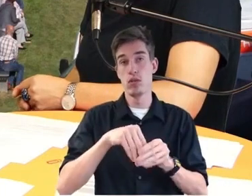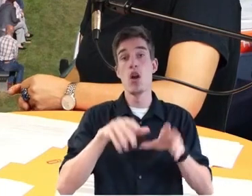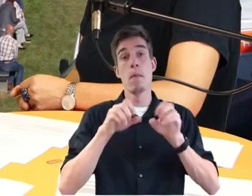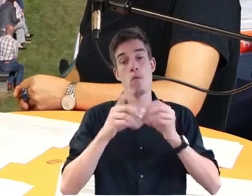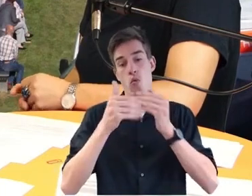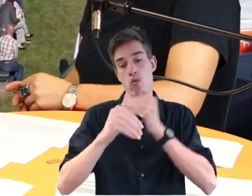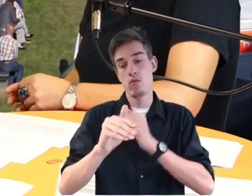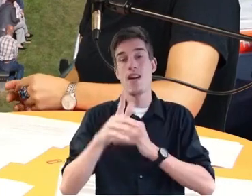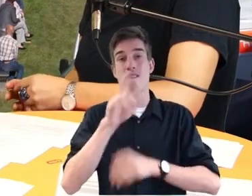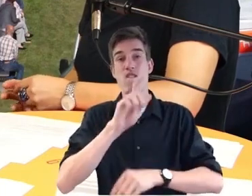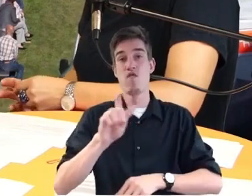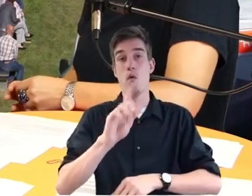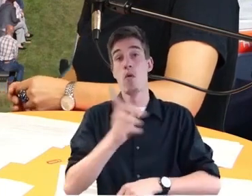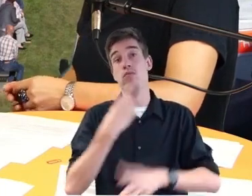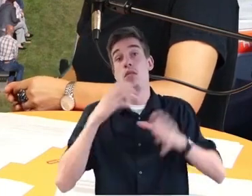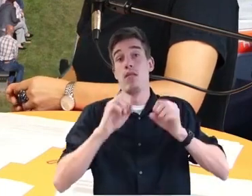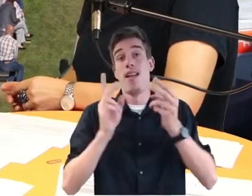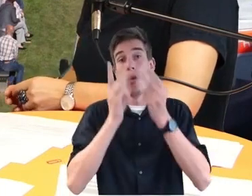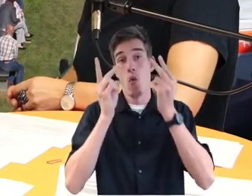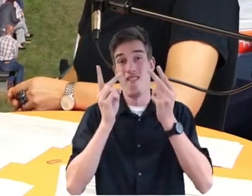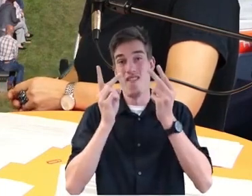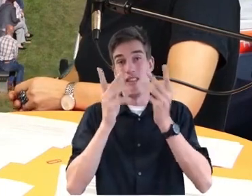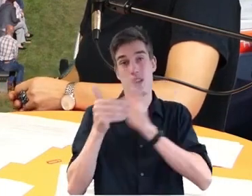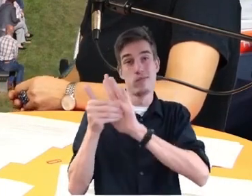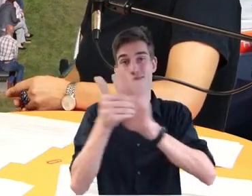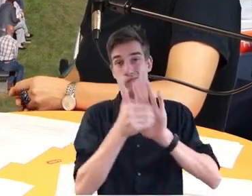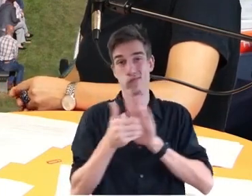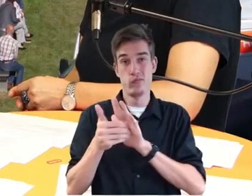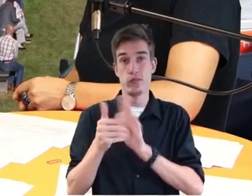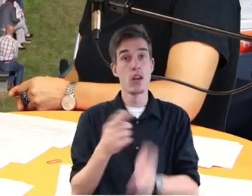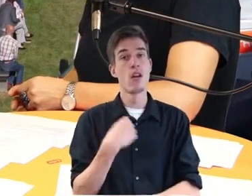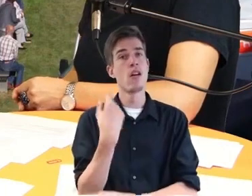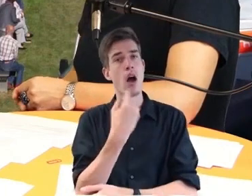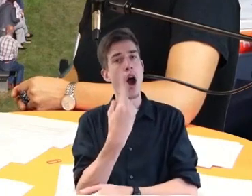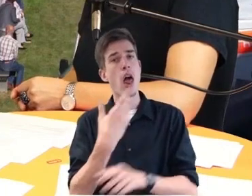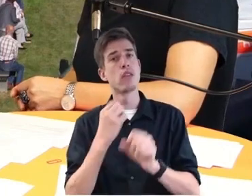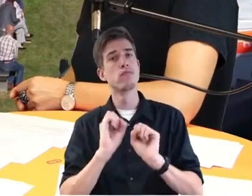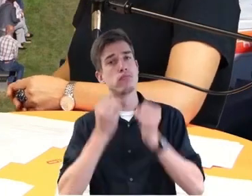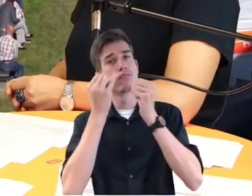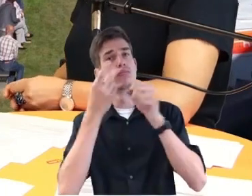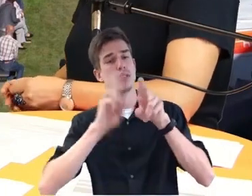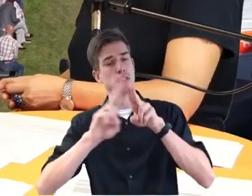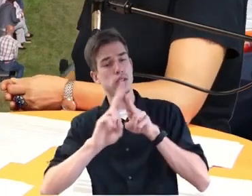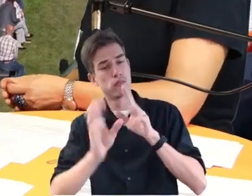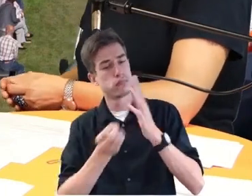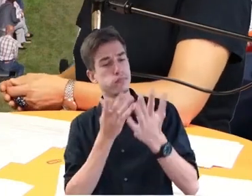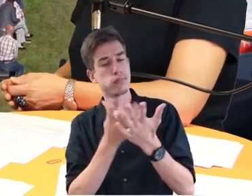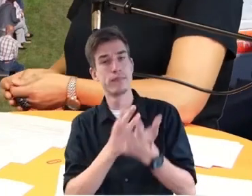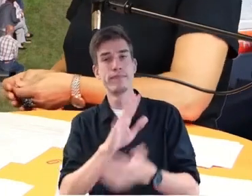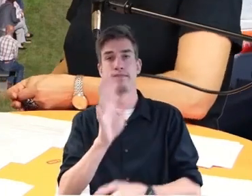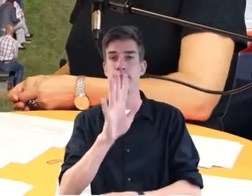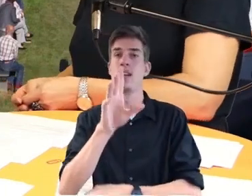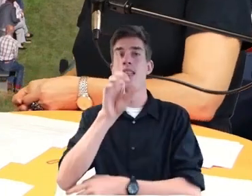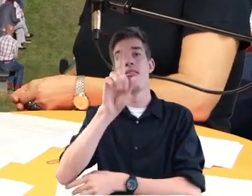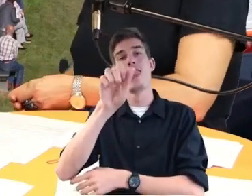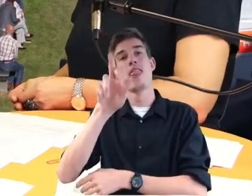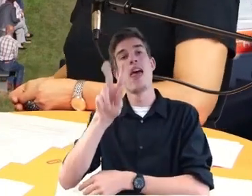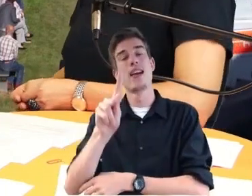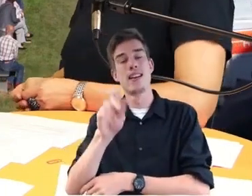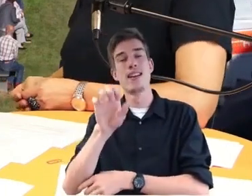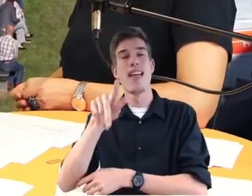in einigen Wochen veröffentlichen können. Wir haben nicht alleine an diesem Handbuch gearbeitet, sondern zusammen mit der DAKEP, der